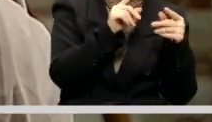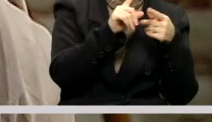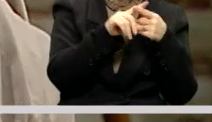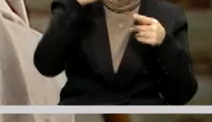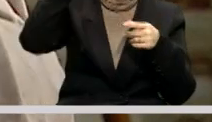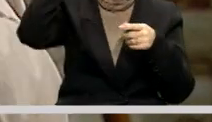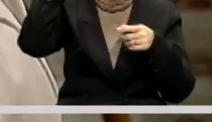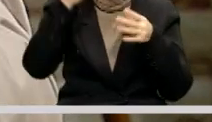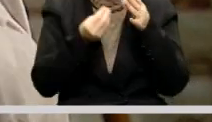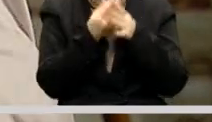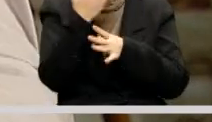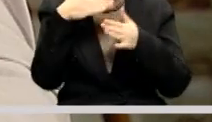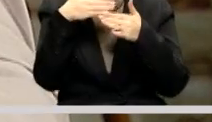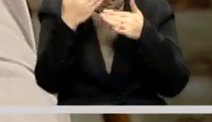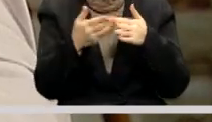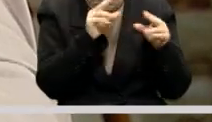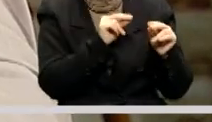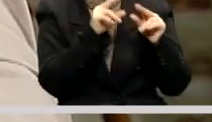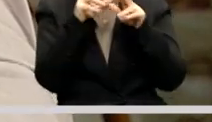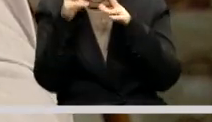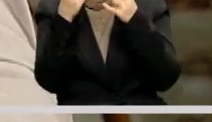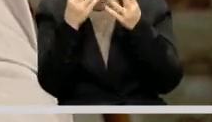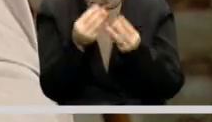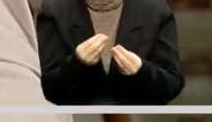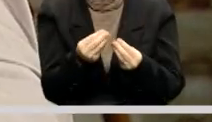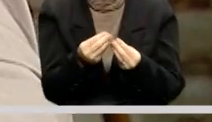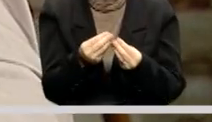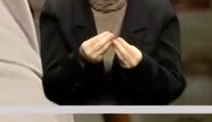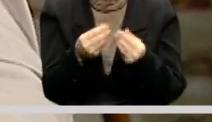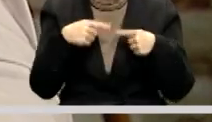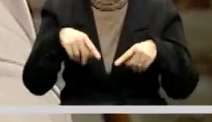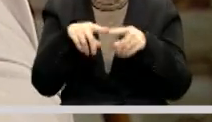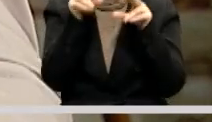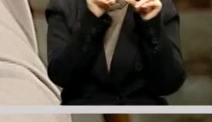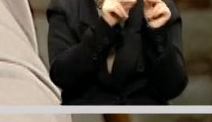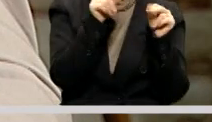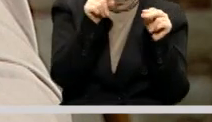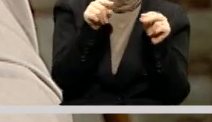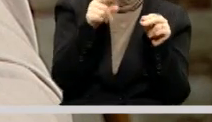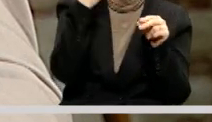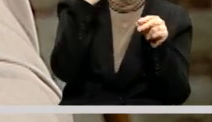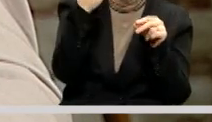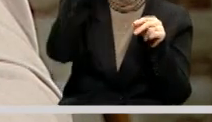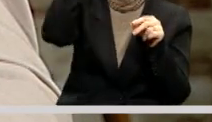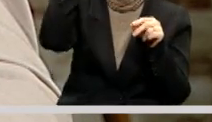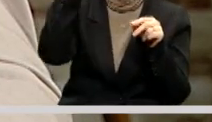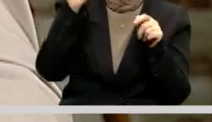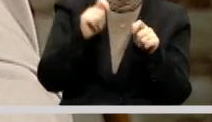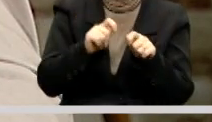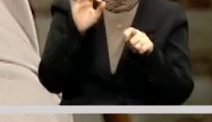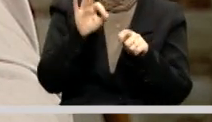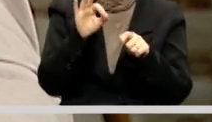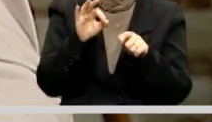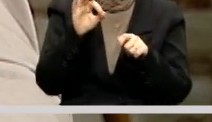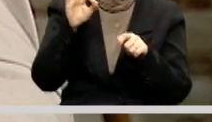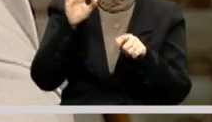Yani güneşin batma ve doğma sürelerine göre biz uykumuzu belirlerdik. Şimdi gün